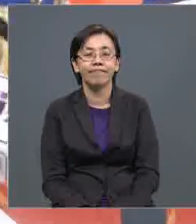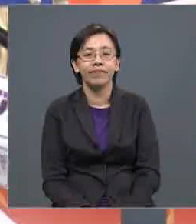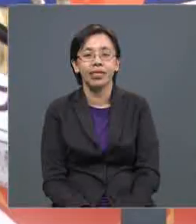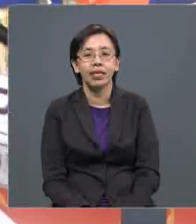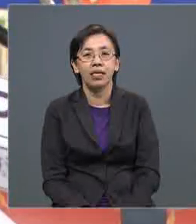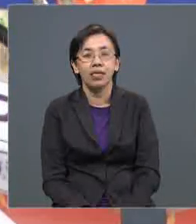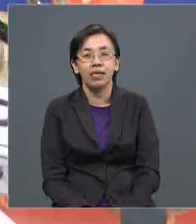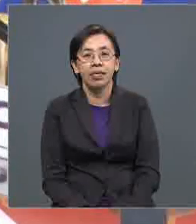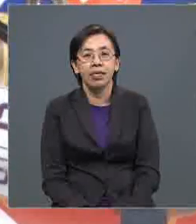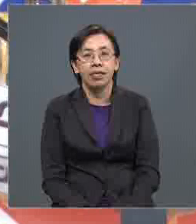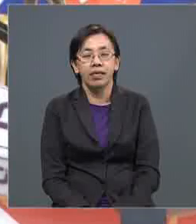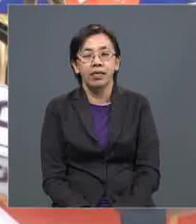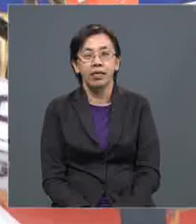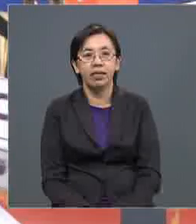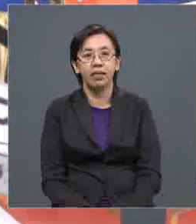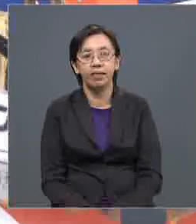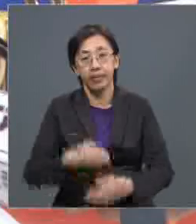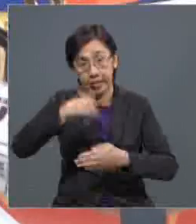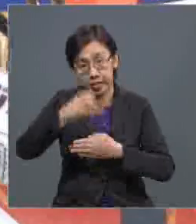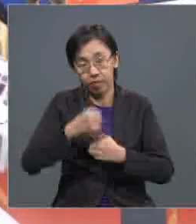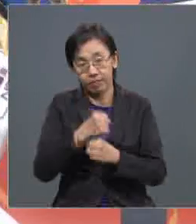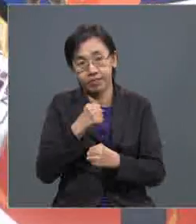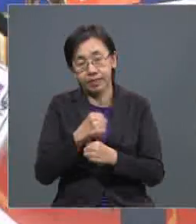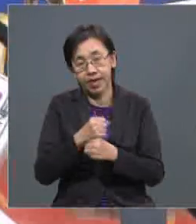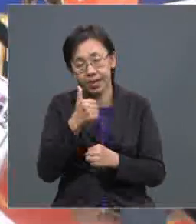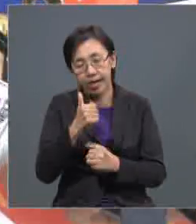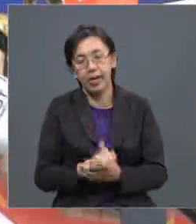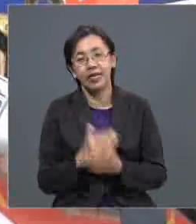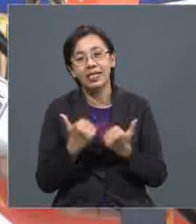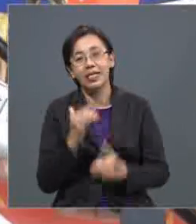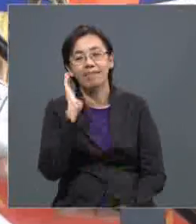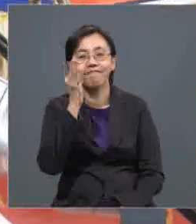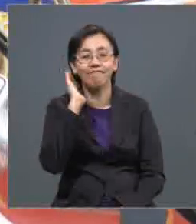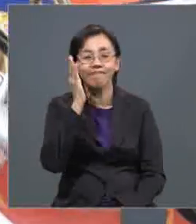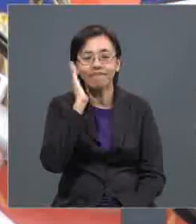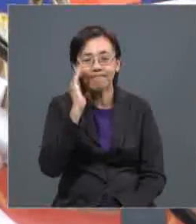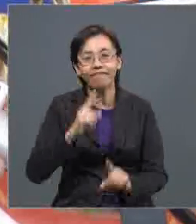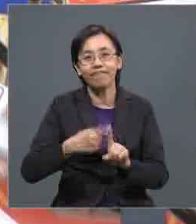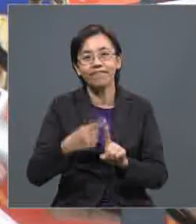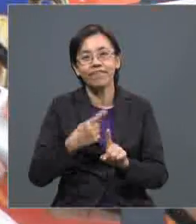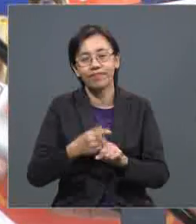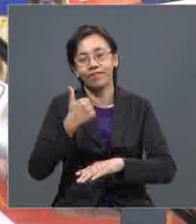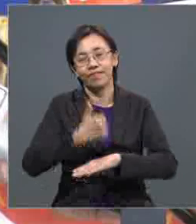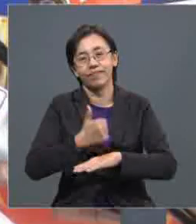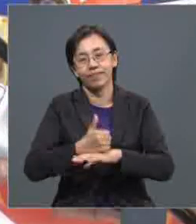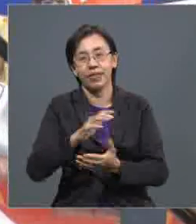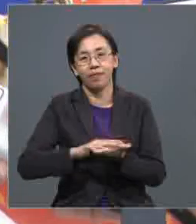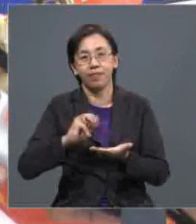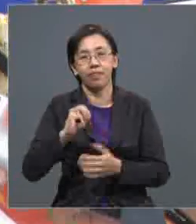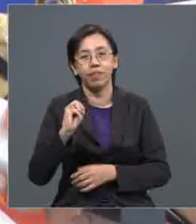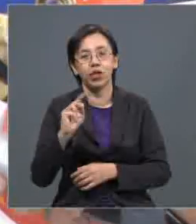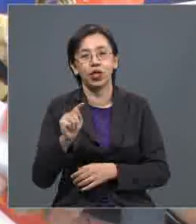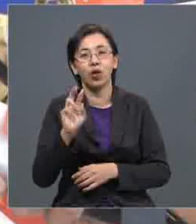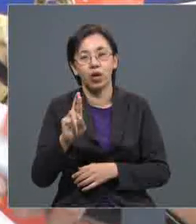เมื่อเรียนจบแล้วจะเอากลับมาใช้ทำงานนี่ก็เลยทำให้ท่านสมหมายผิวสะอาดนะรักษาการในตำแหน่งอธิการบดีมทร.ธัญบุ